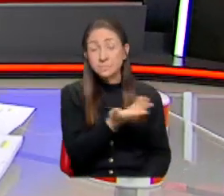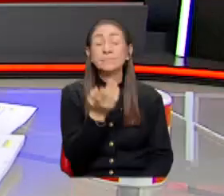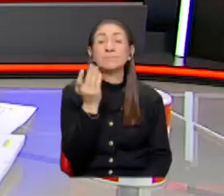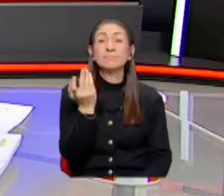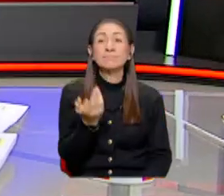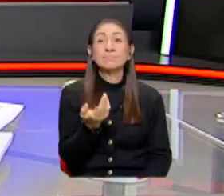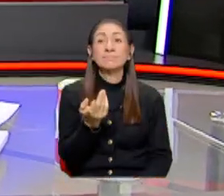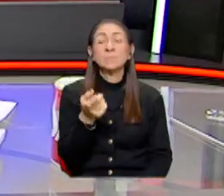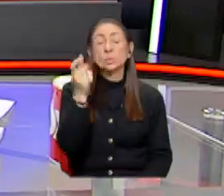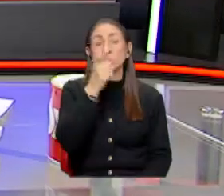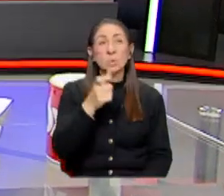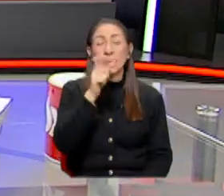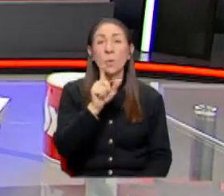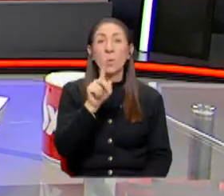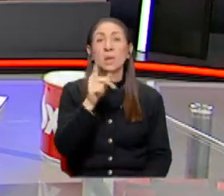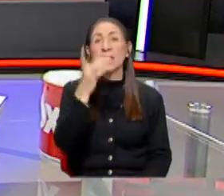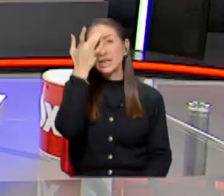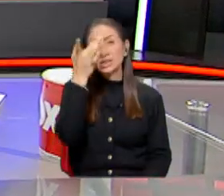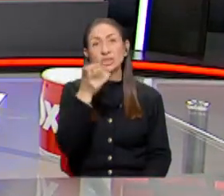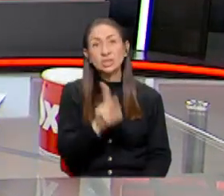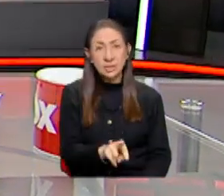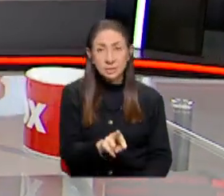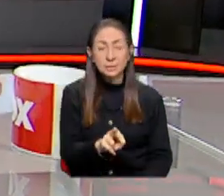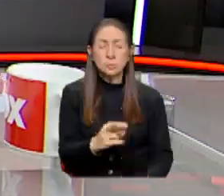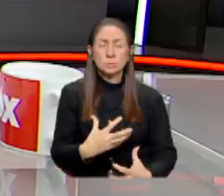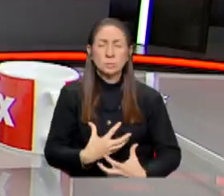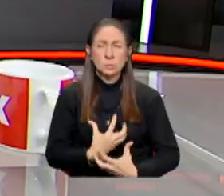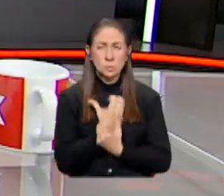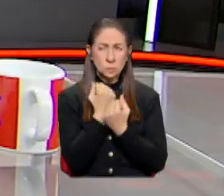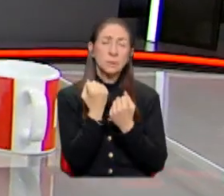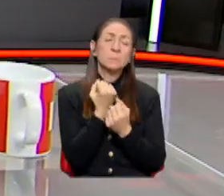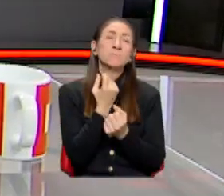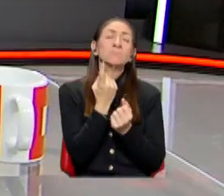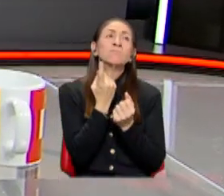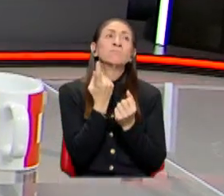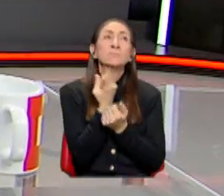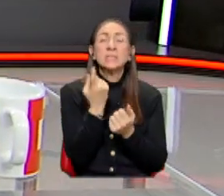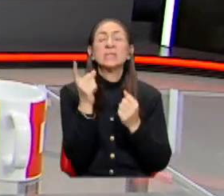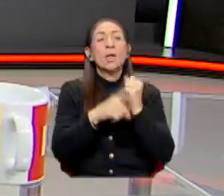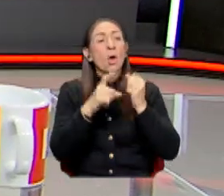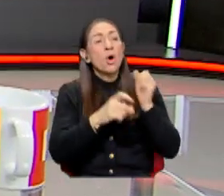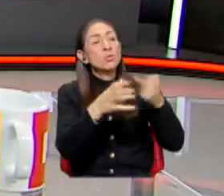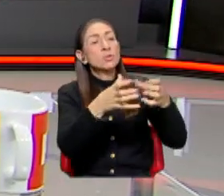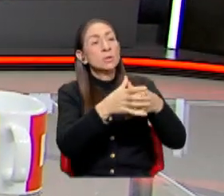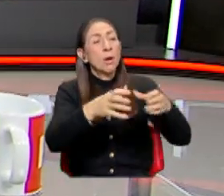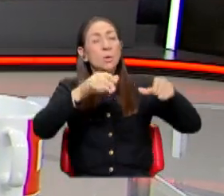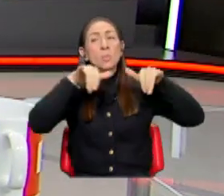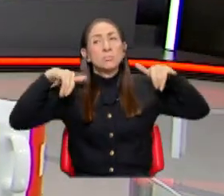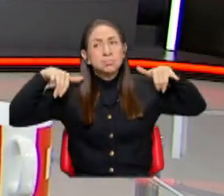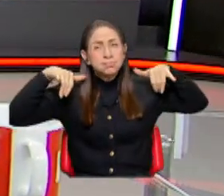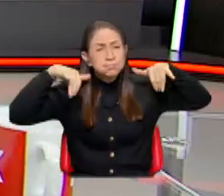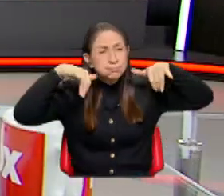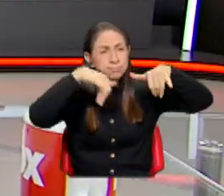Efendim, o Türkiye 12 şehidinin yasını tutuyor. Bir yandan da terör yuvalarını hava harekatı